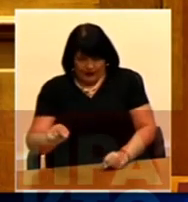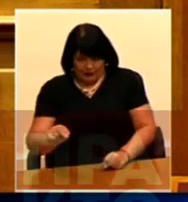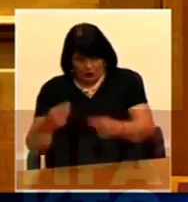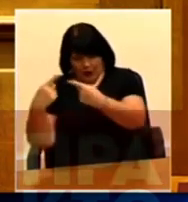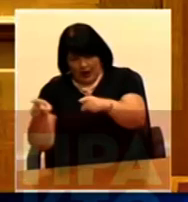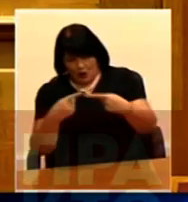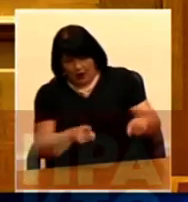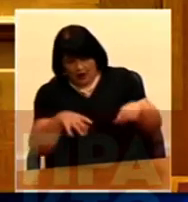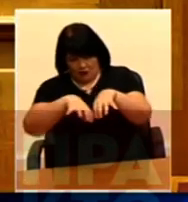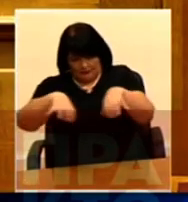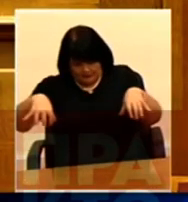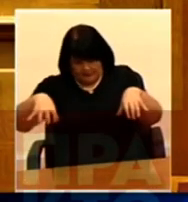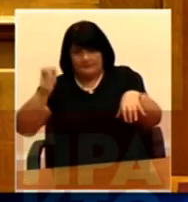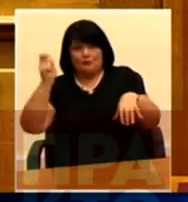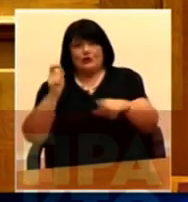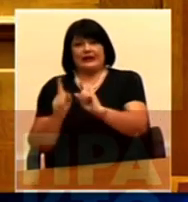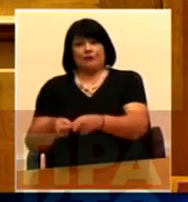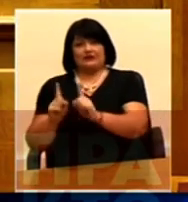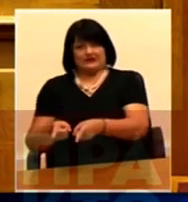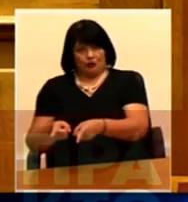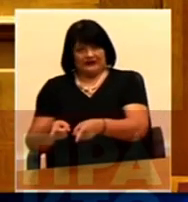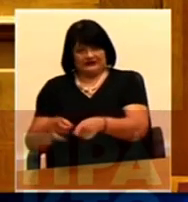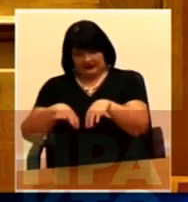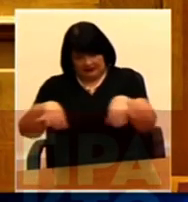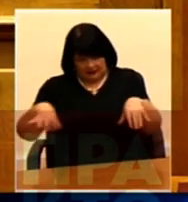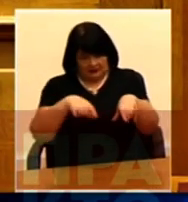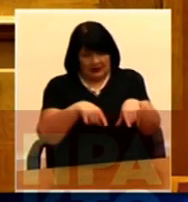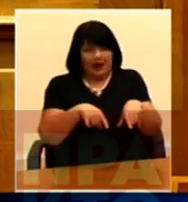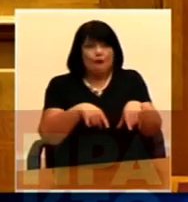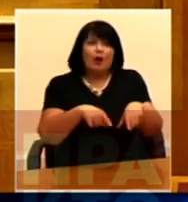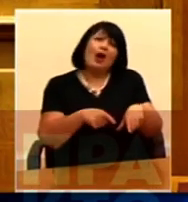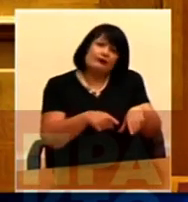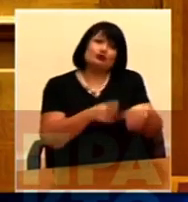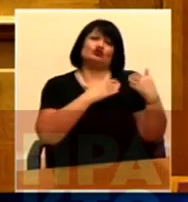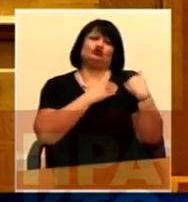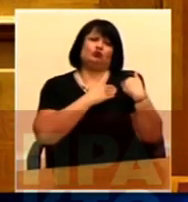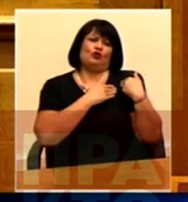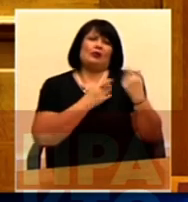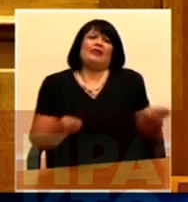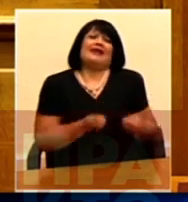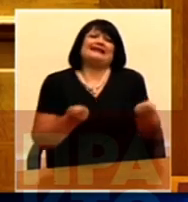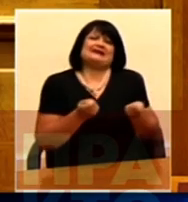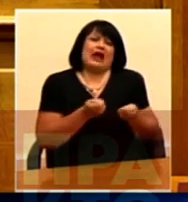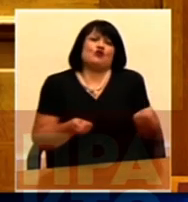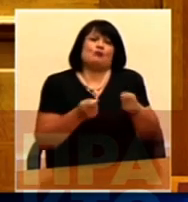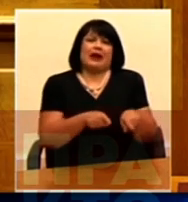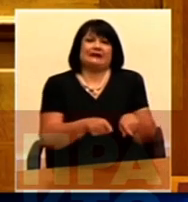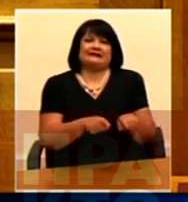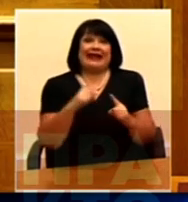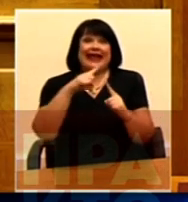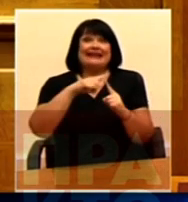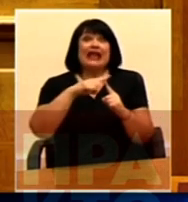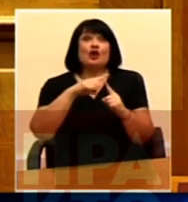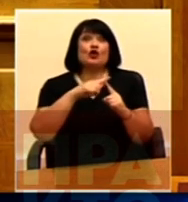διαχωρίζετε τις πολιτικές αποφάσεις από την εκτέλεσή τους, εκχωρώντας την εκτέλεση σε